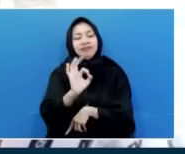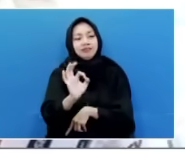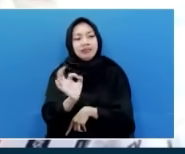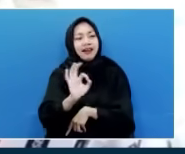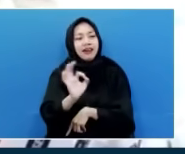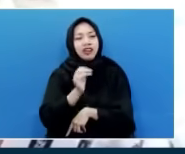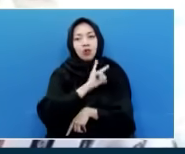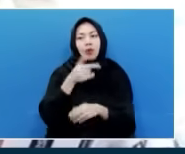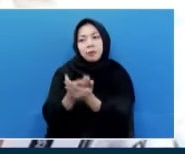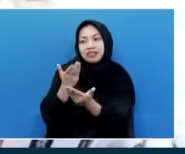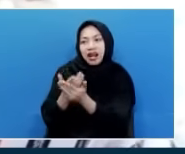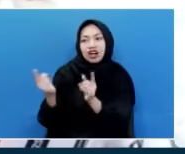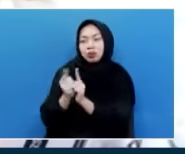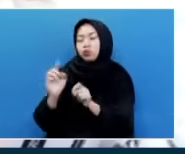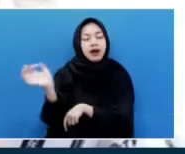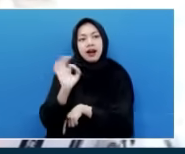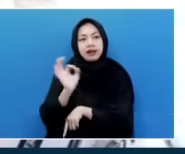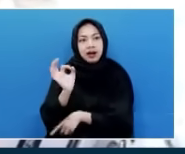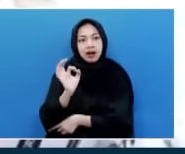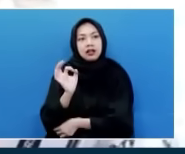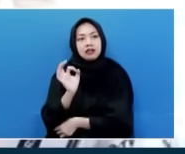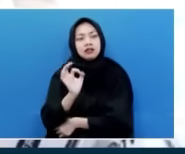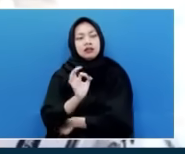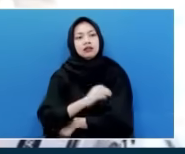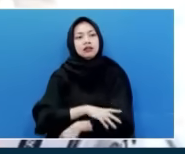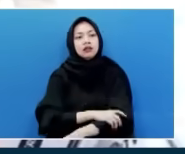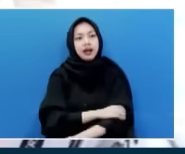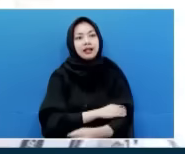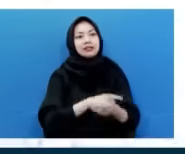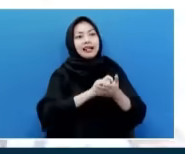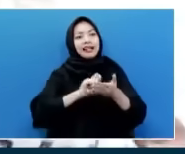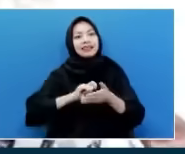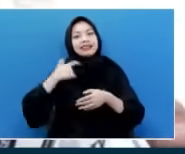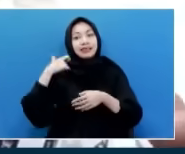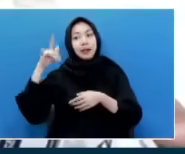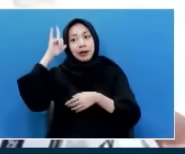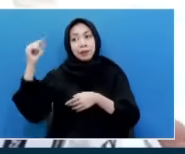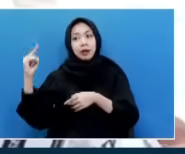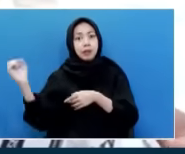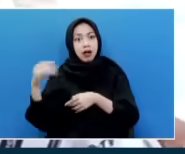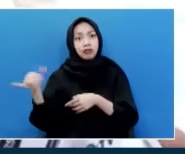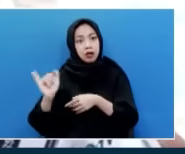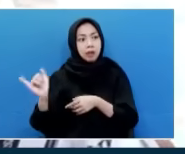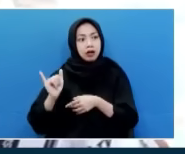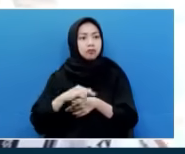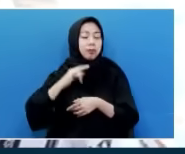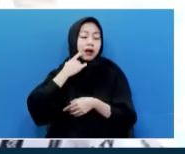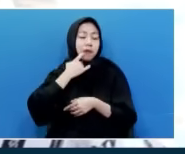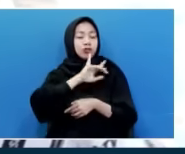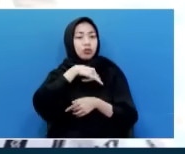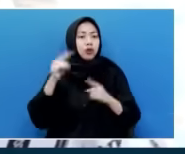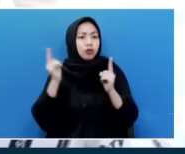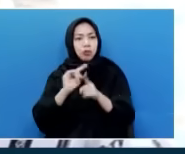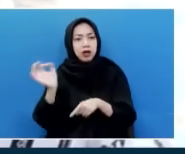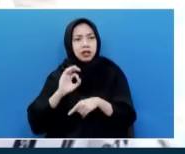permintaan untuk bertemu bahkan sudah dikonfirmasi lagi oleh Sekjen PDI perjuanganitu membahas Seti terkiniitu kalau